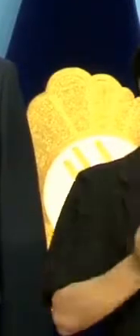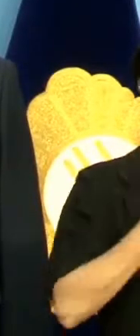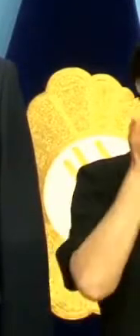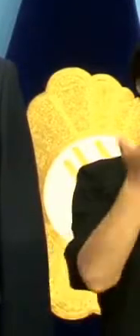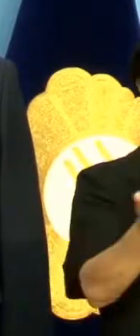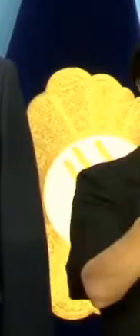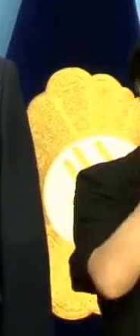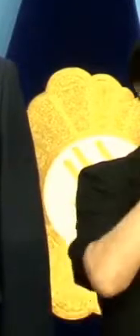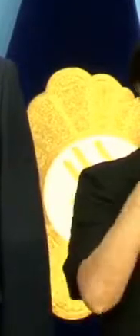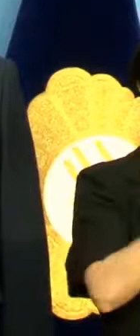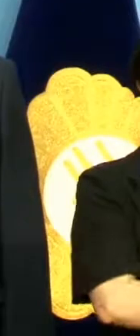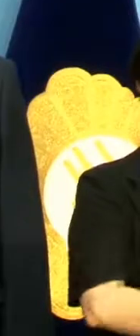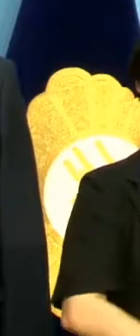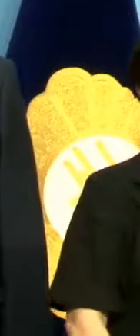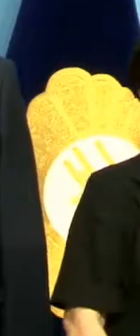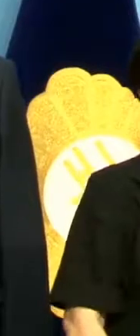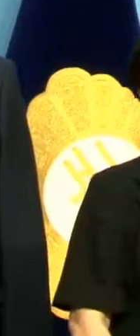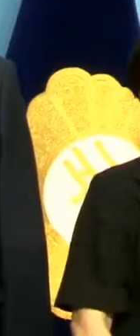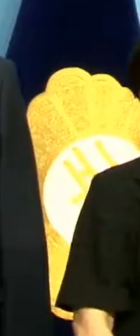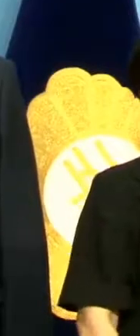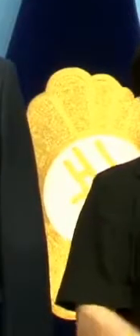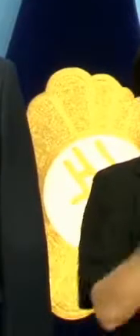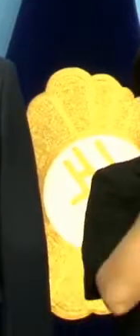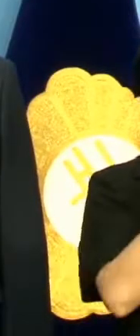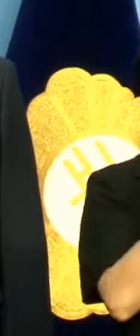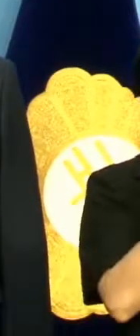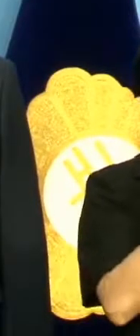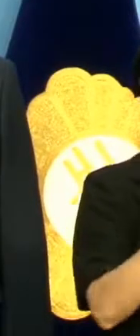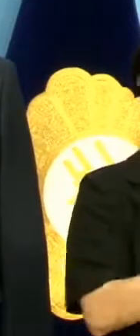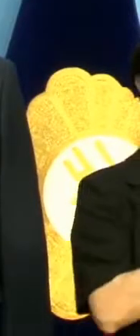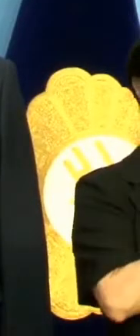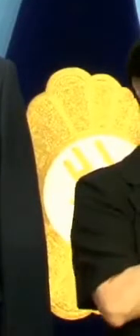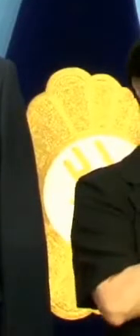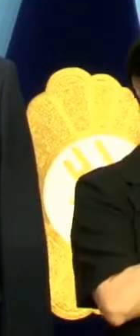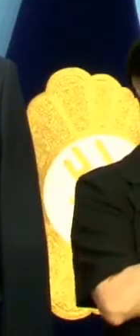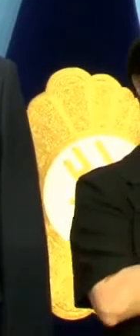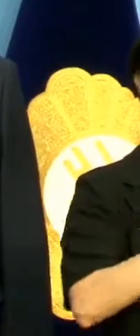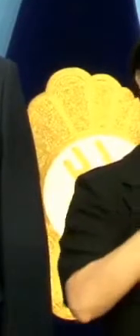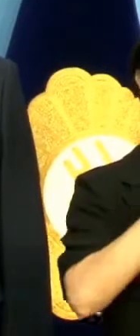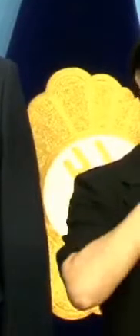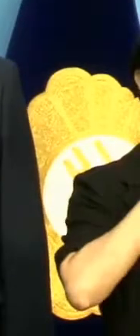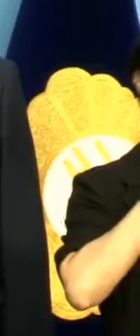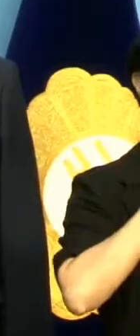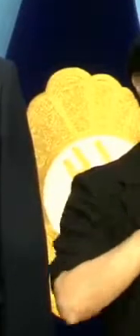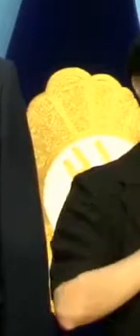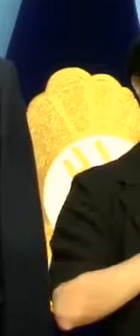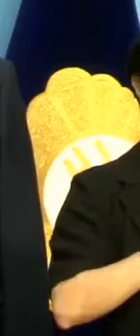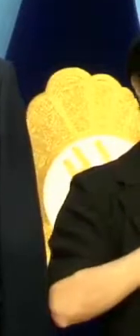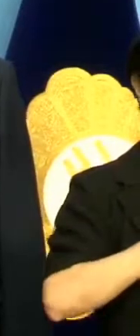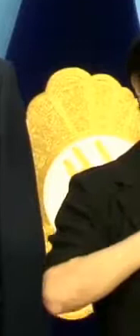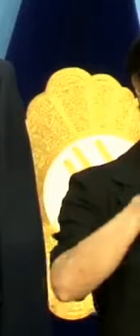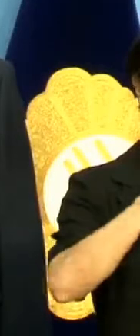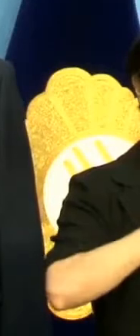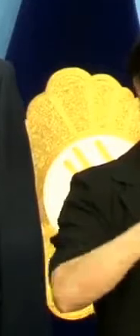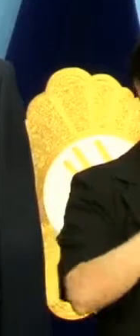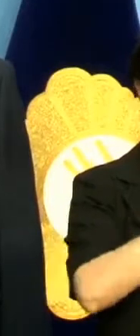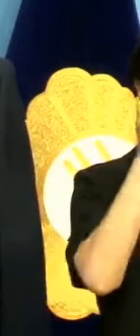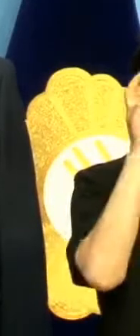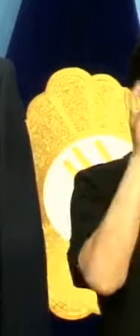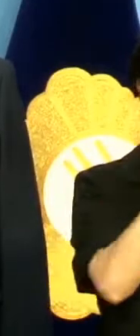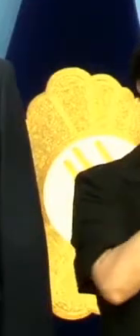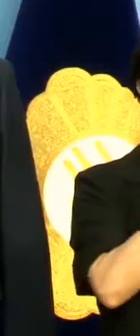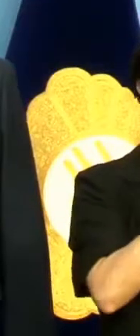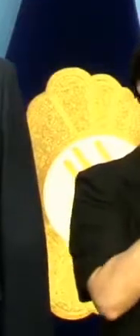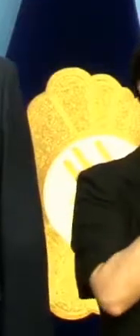부분 횡령한 부분입니다 네번째로 이상직 의원 이 사실상 지배하고 있는 특정 회사를 직접